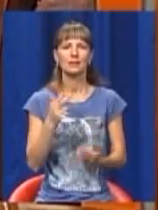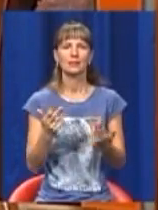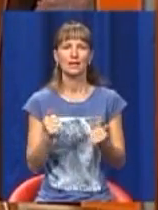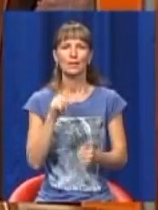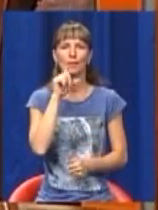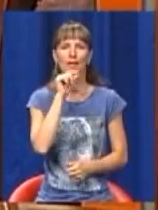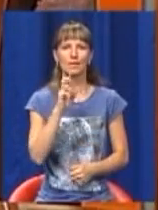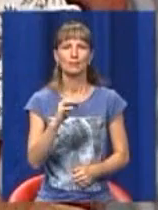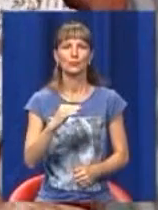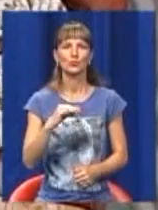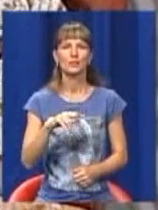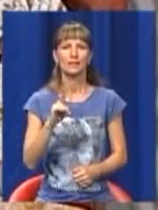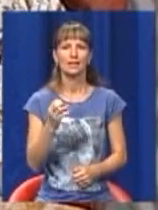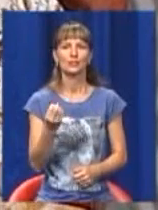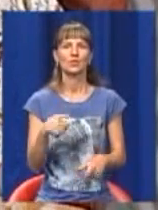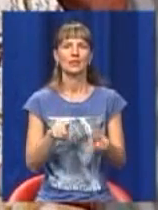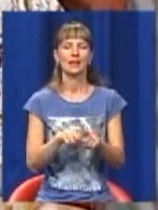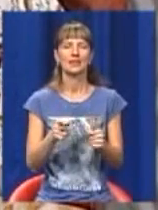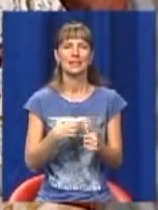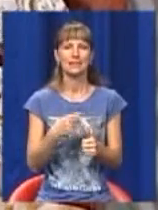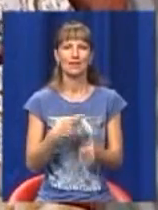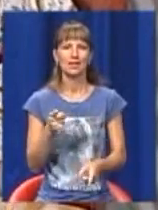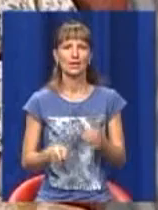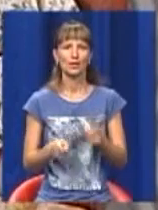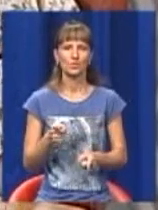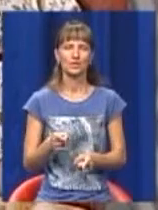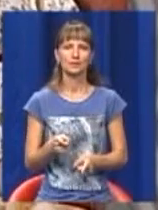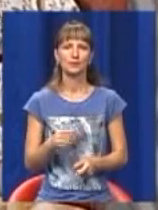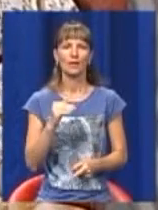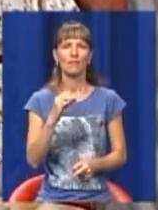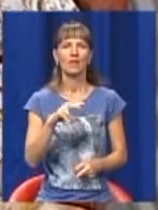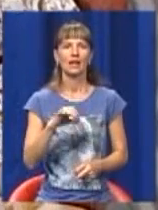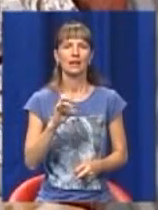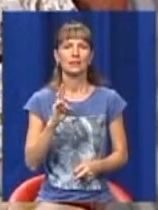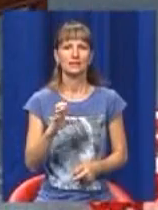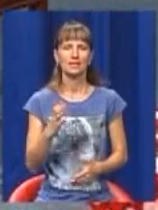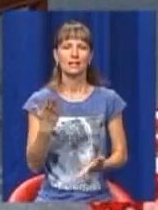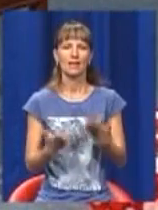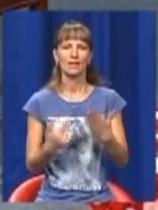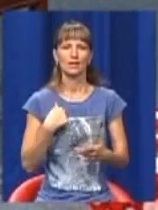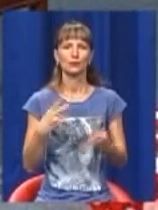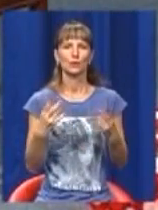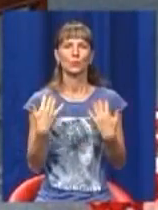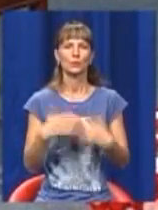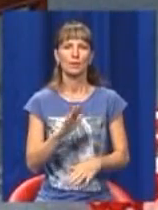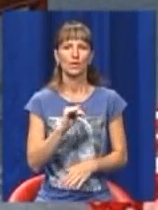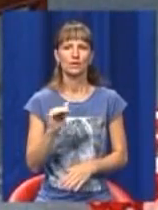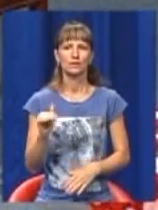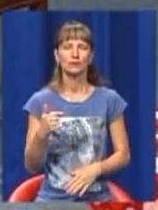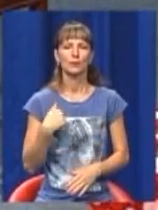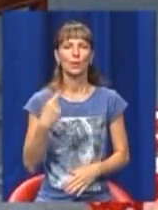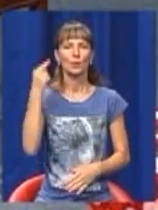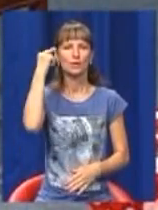Да. Пташечка-бджілка, її так ще називають іноді. Ну, Феликсе, мабуть, нам потрібно вже прощатися.